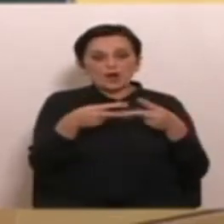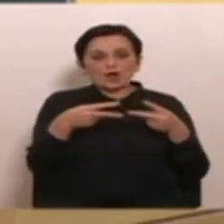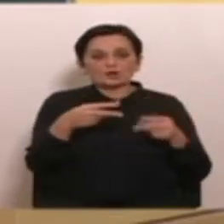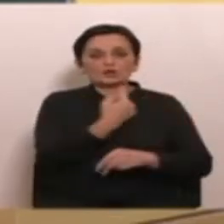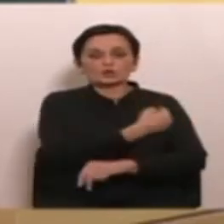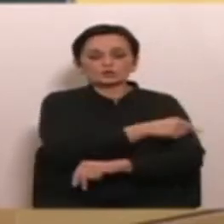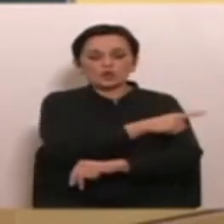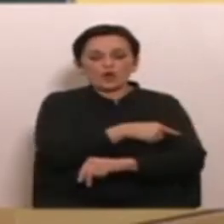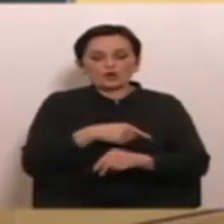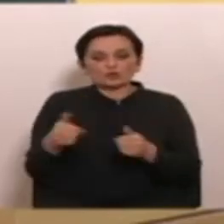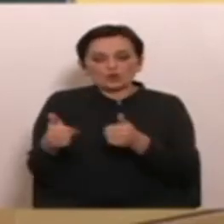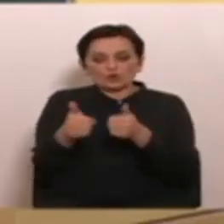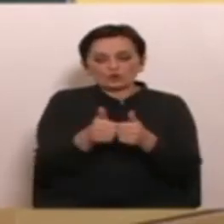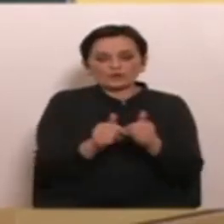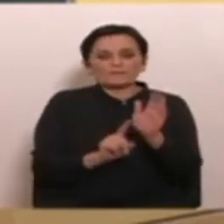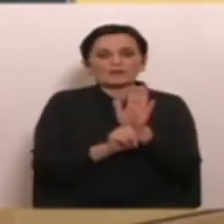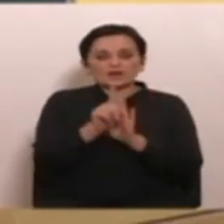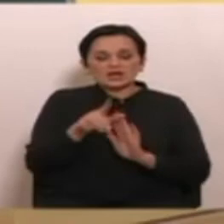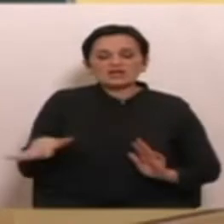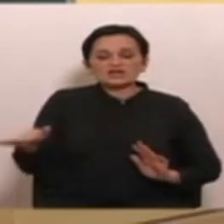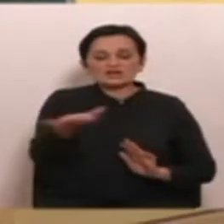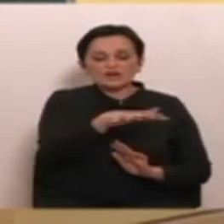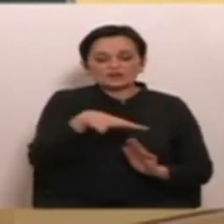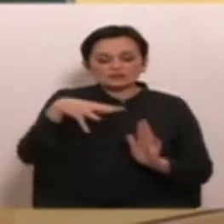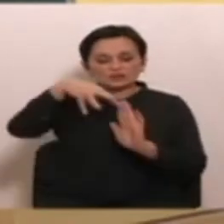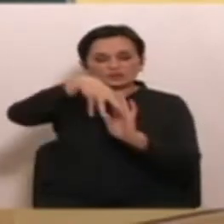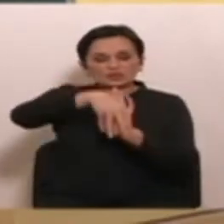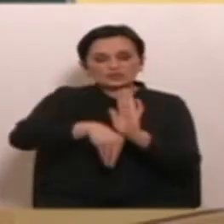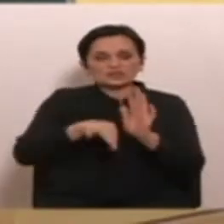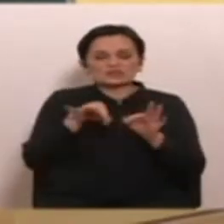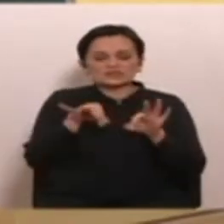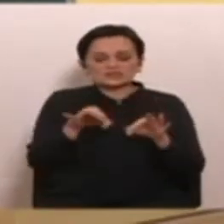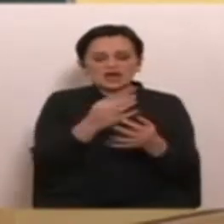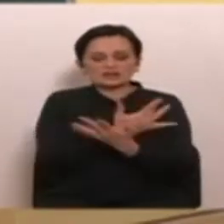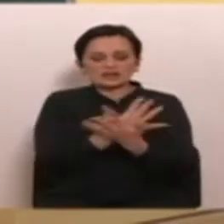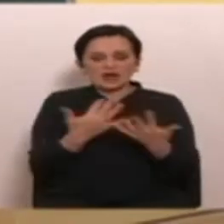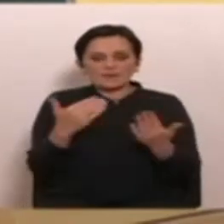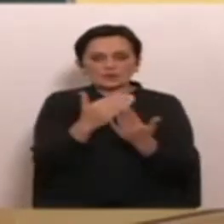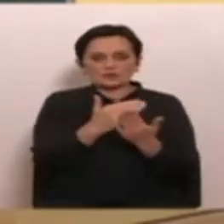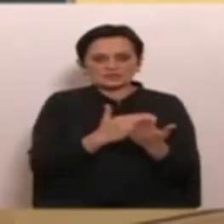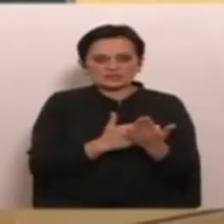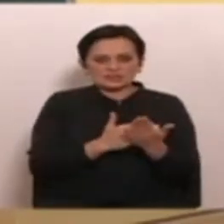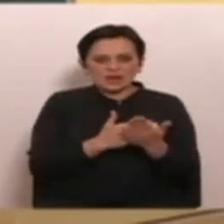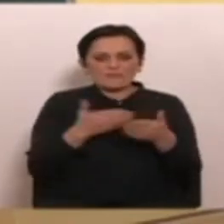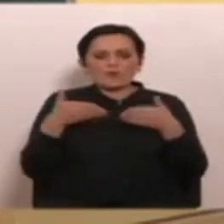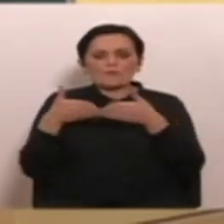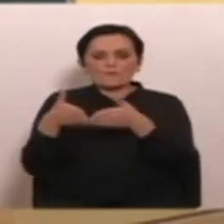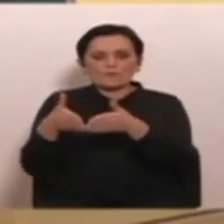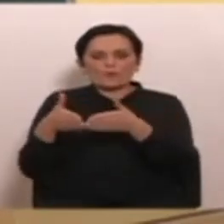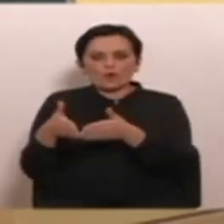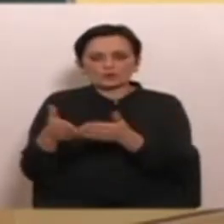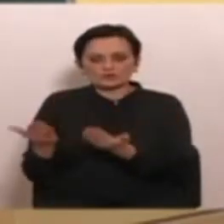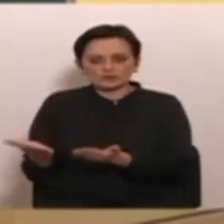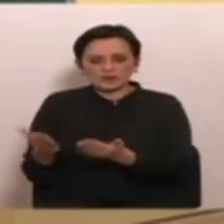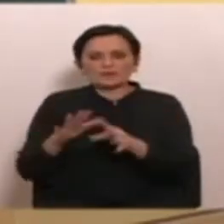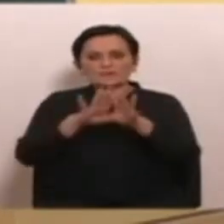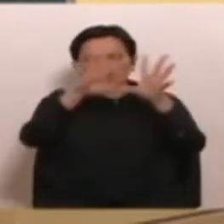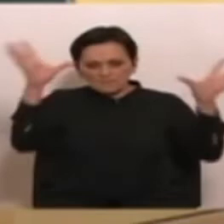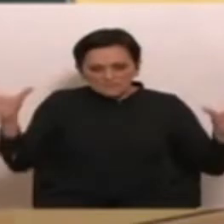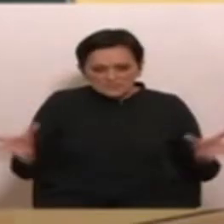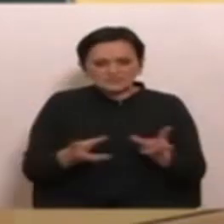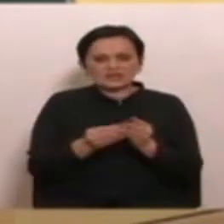თანადგომით დაწყებულია მუშაობა ქვეყნის შიგნით არსებული სატრანსპორტო სისტემების, მათ შორის პორტების და მთლიანად სატრანსპორტო